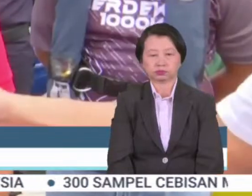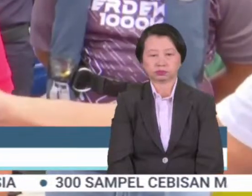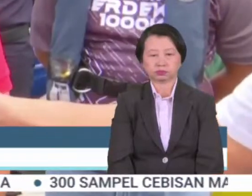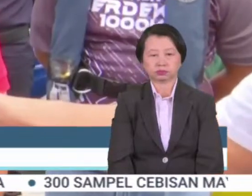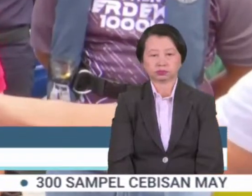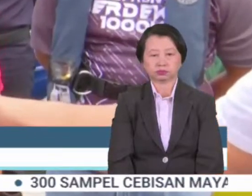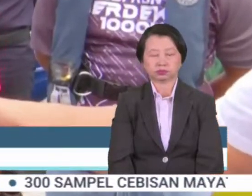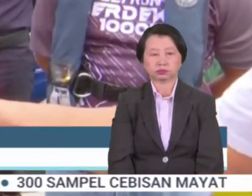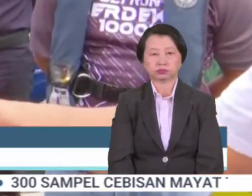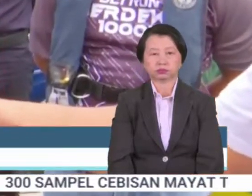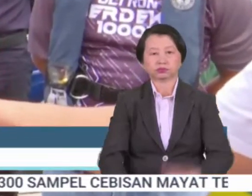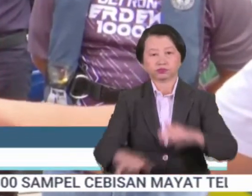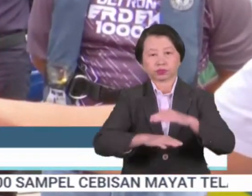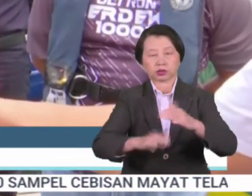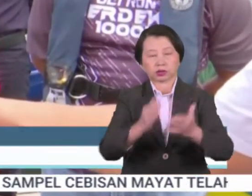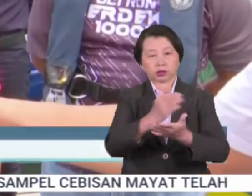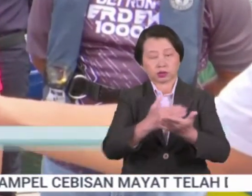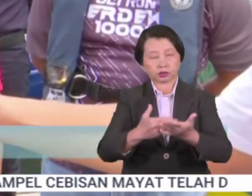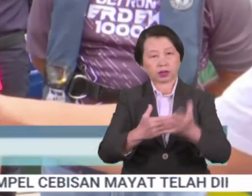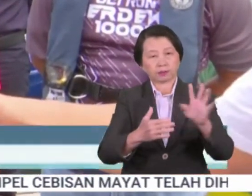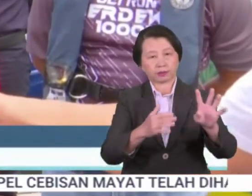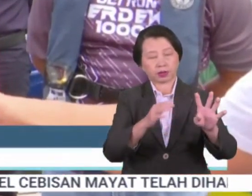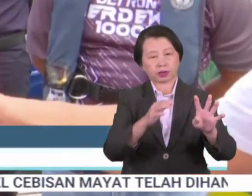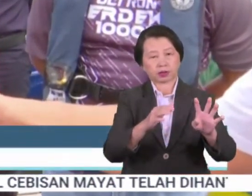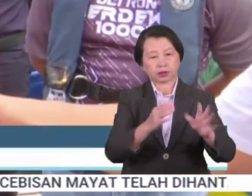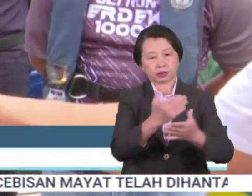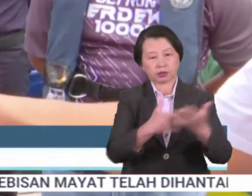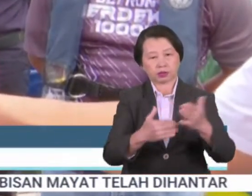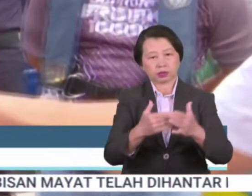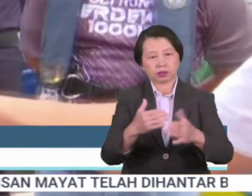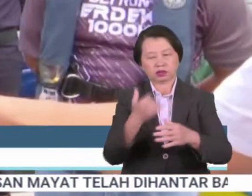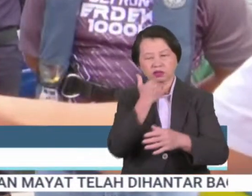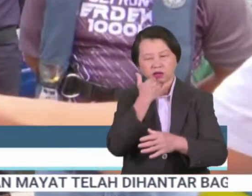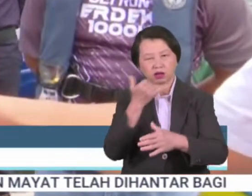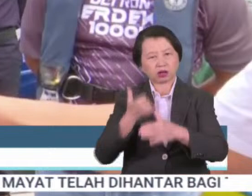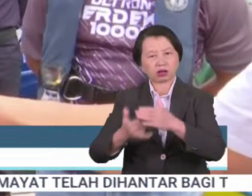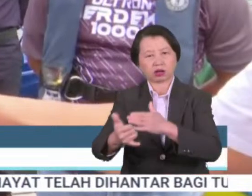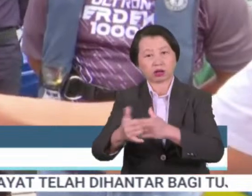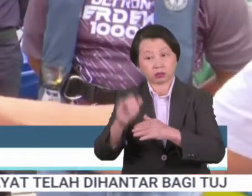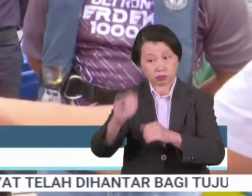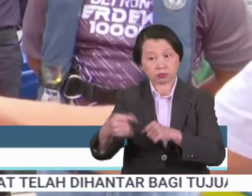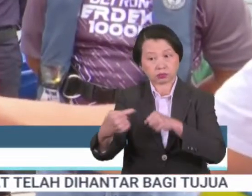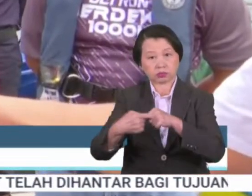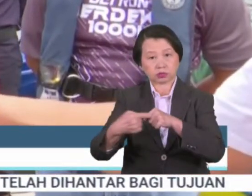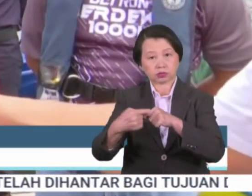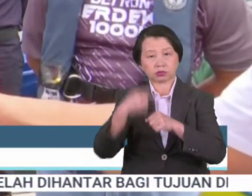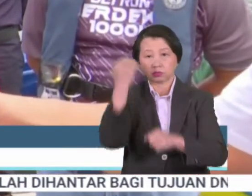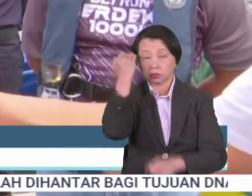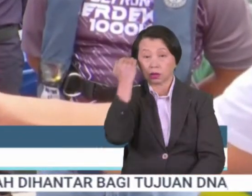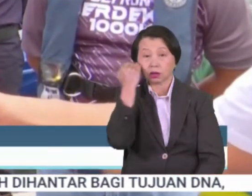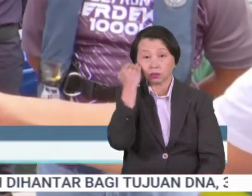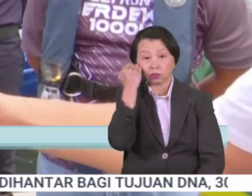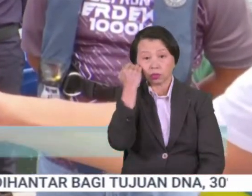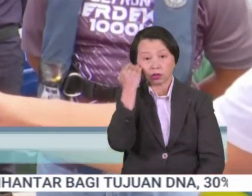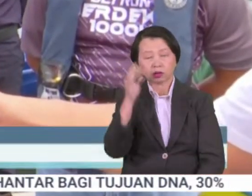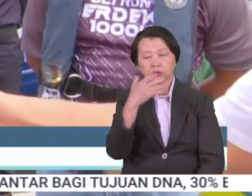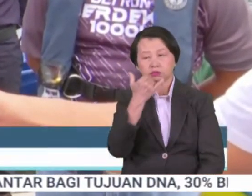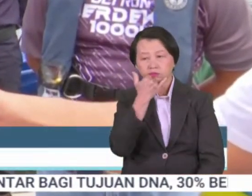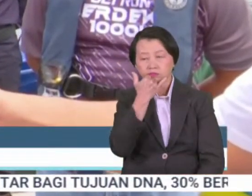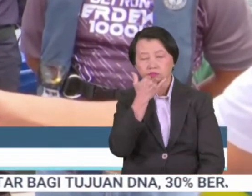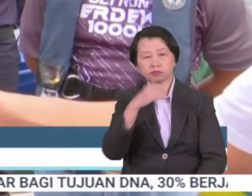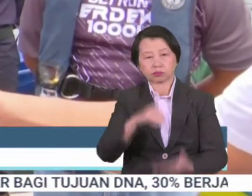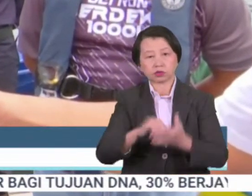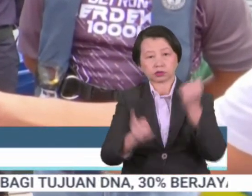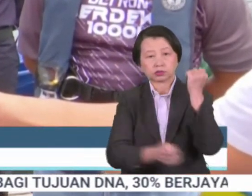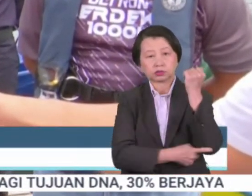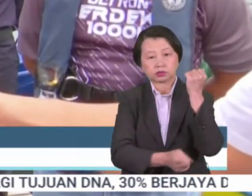ingkar di bawah seksyen 425 ni kesalahan menceroboh ni sebenarnya boleh didakwah di mahkamah kalau Sabit kesalahan dia boleh